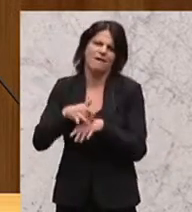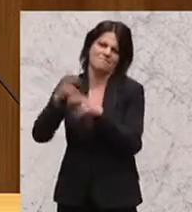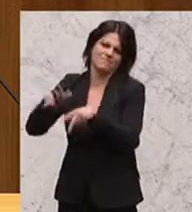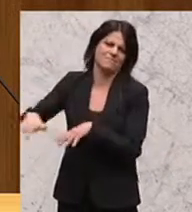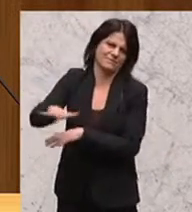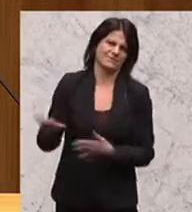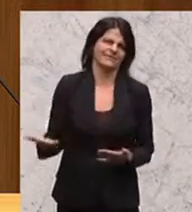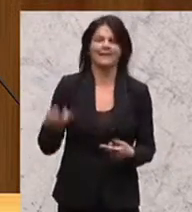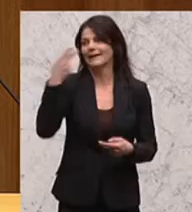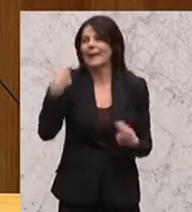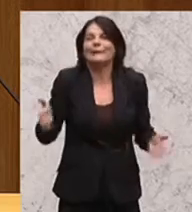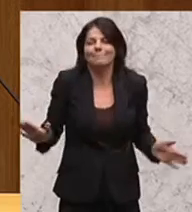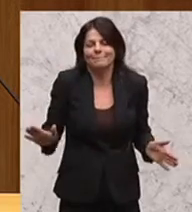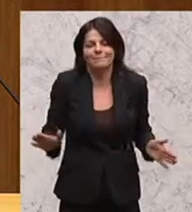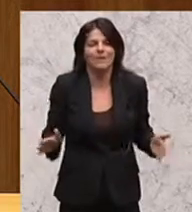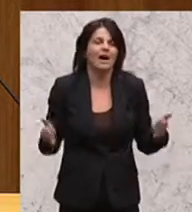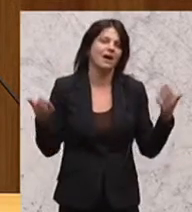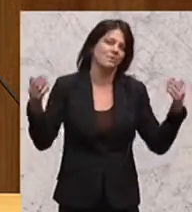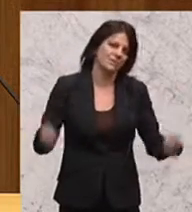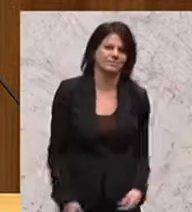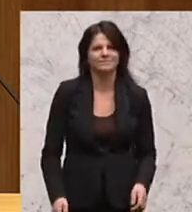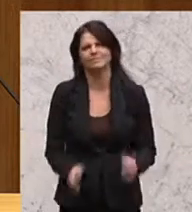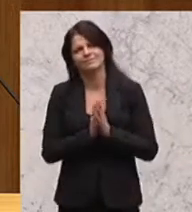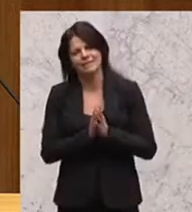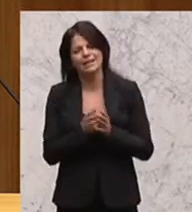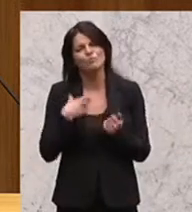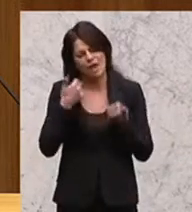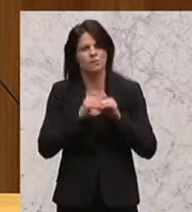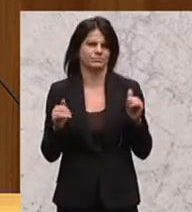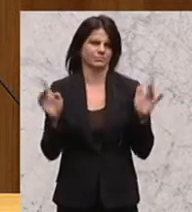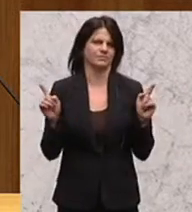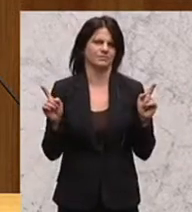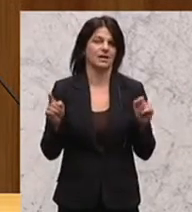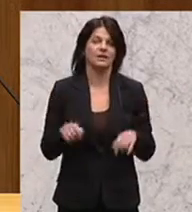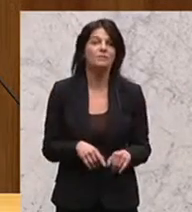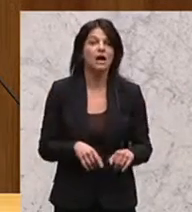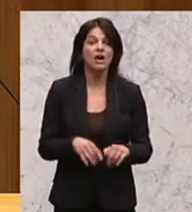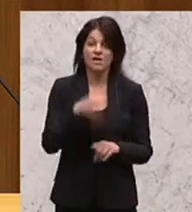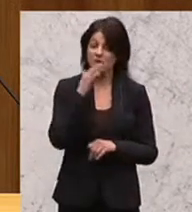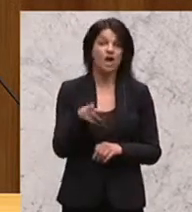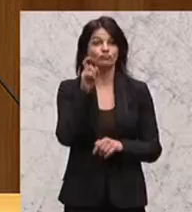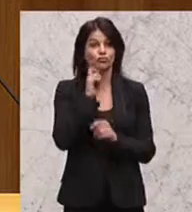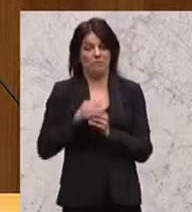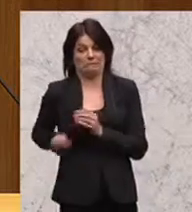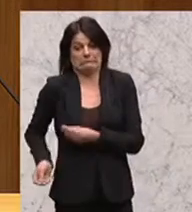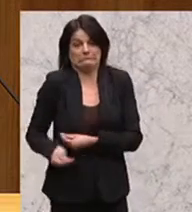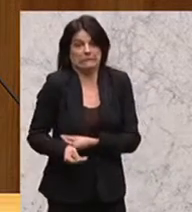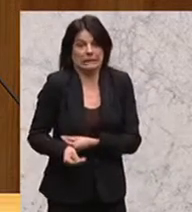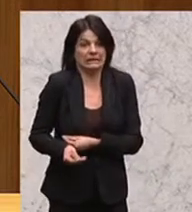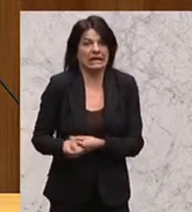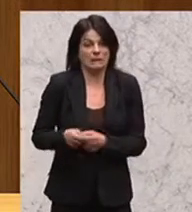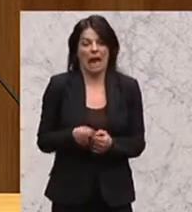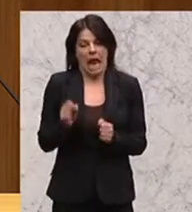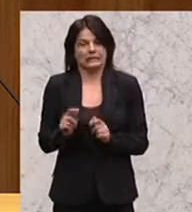Frage. Natürlich gibt es das. Aber wir müssen einmal eines unterscheiden. Hinterzieht jemand Steuern, um sich die zweite